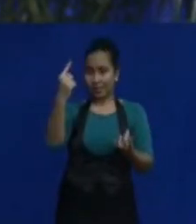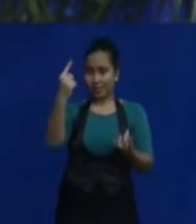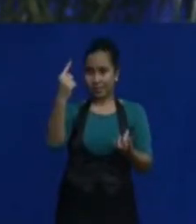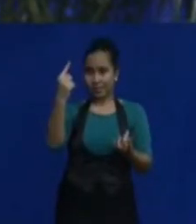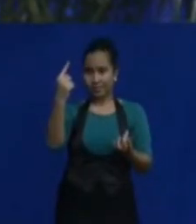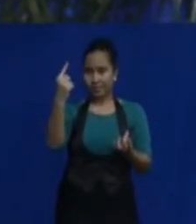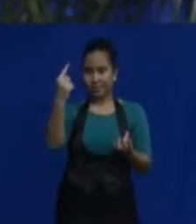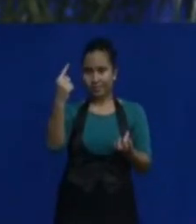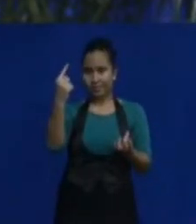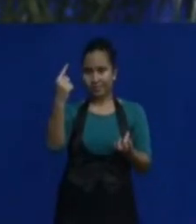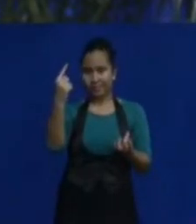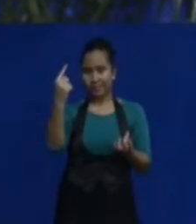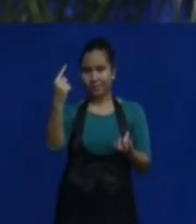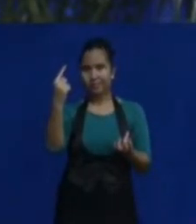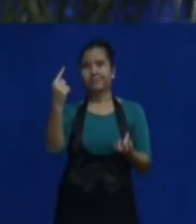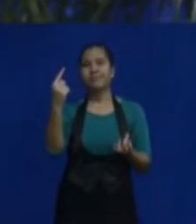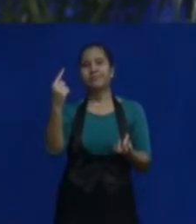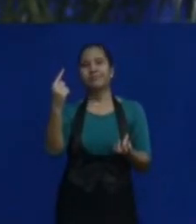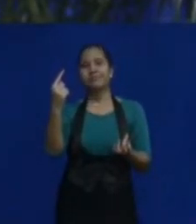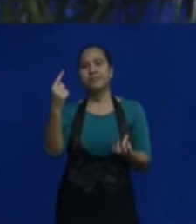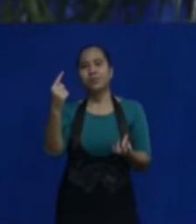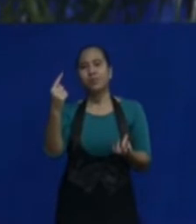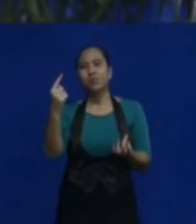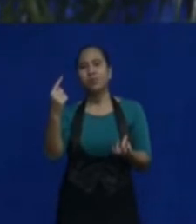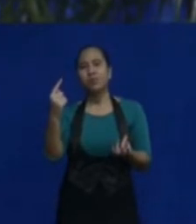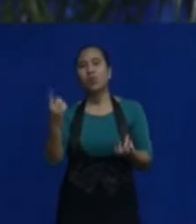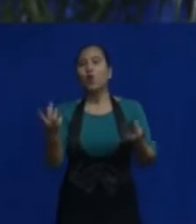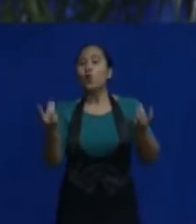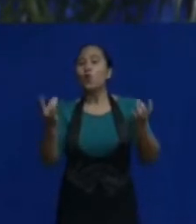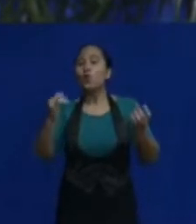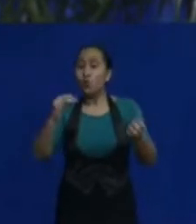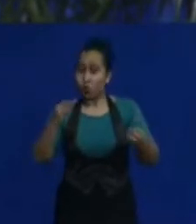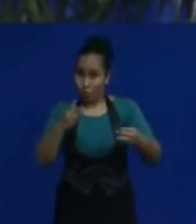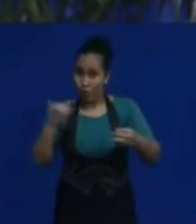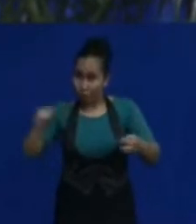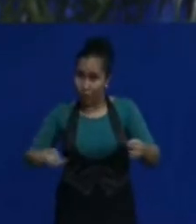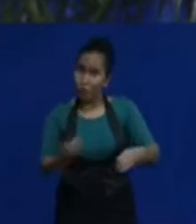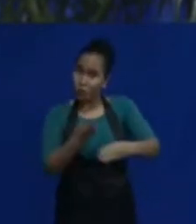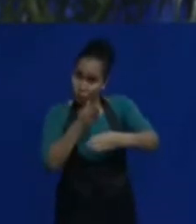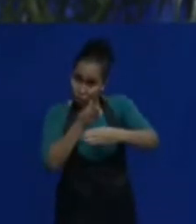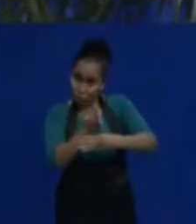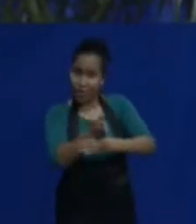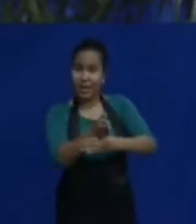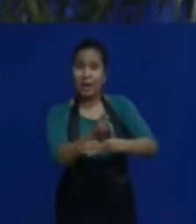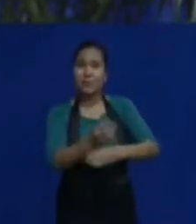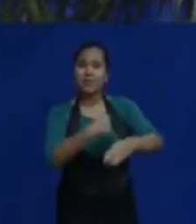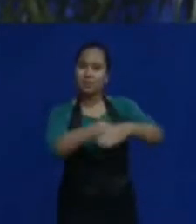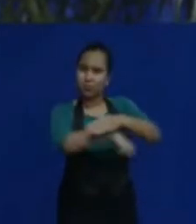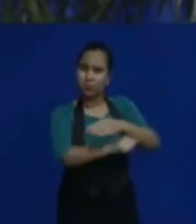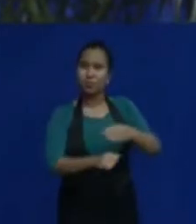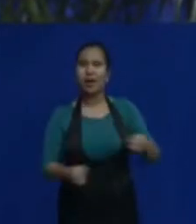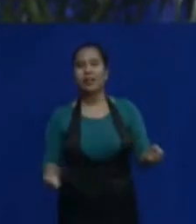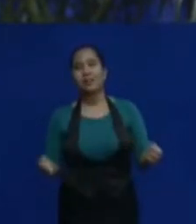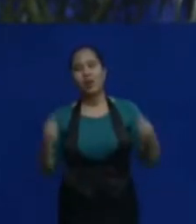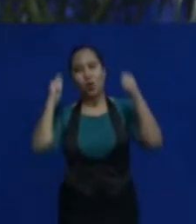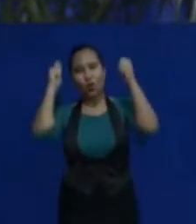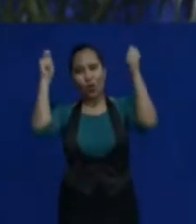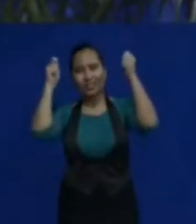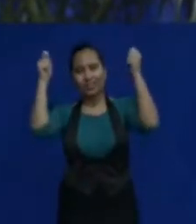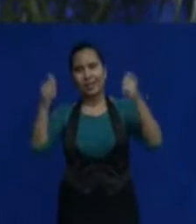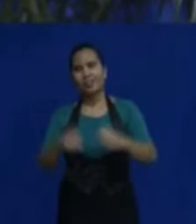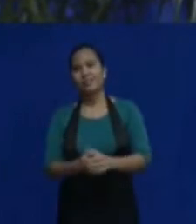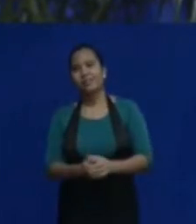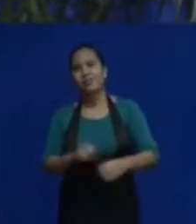kunnen hervatten. En dan kunnen wij naar die voorstellen kijken en proberen ze zo goed mogelijk